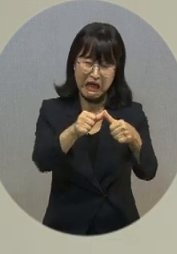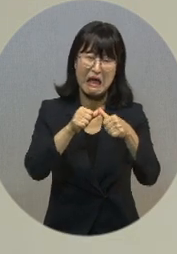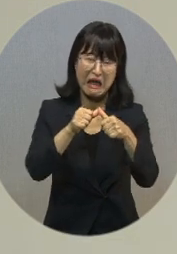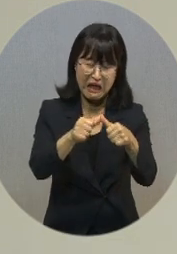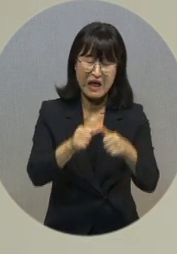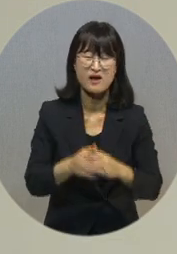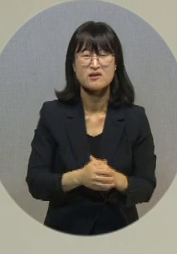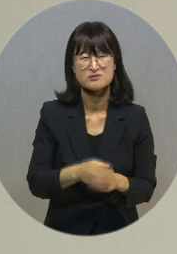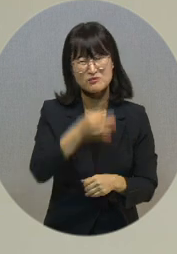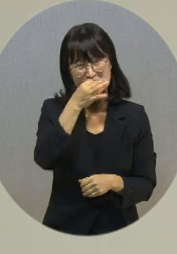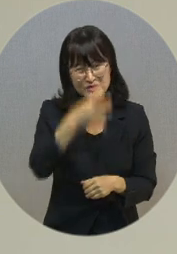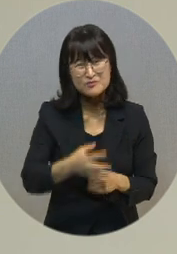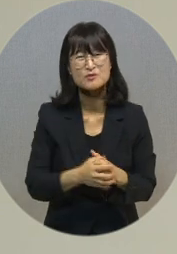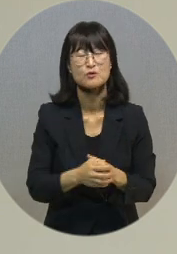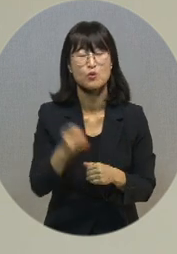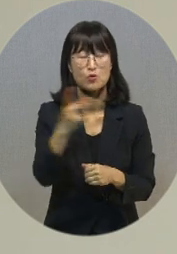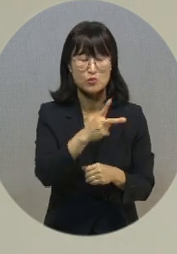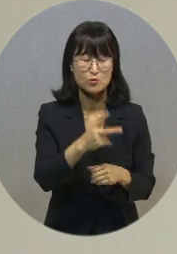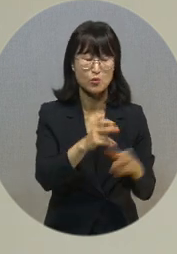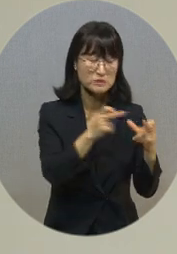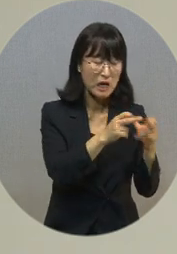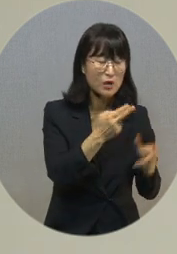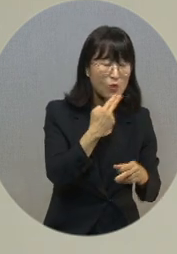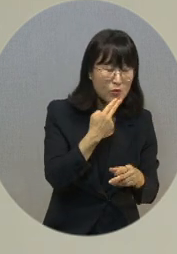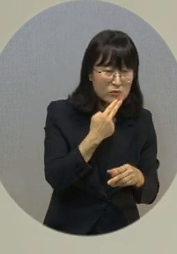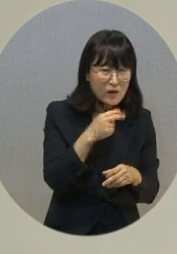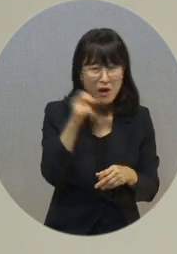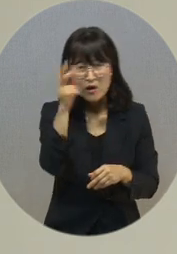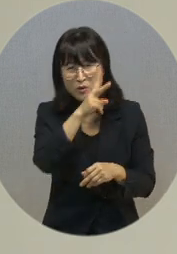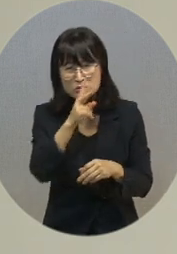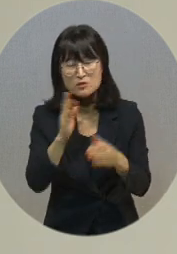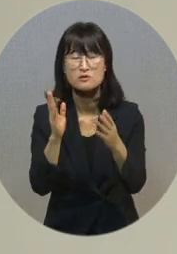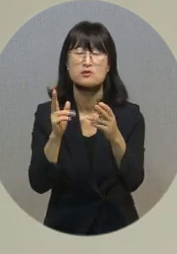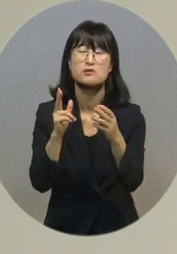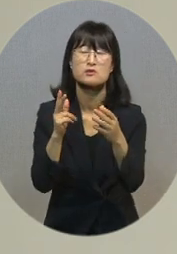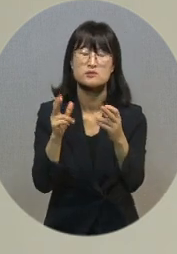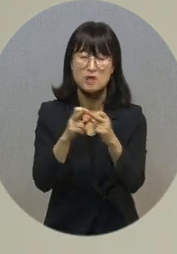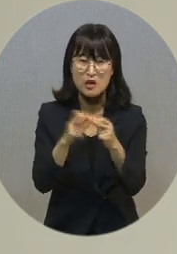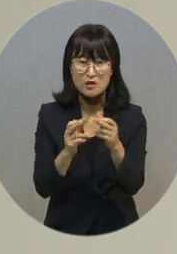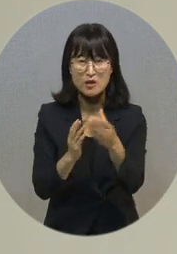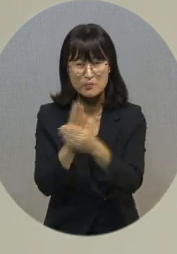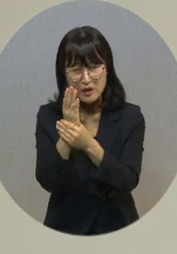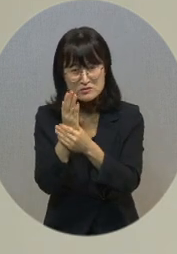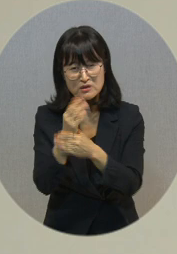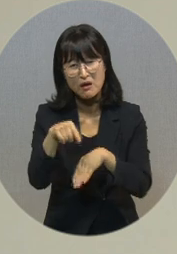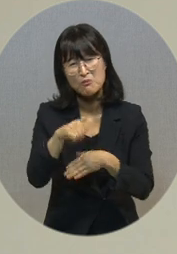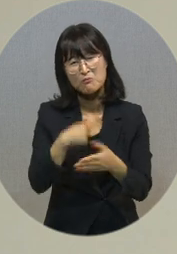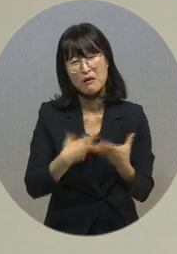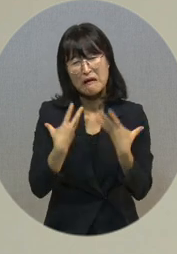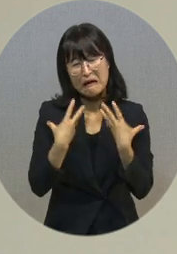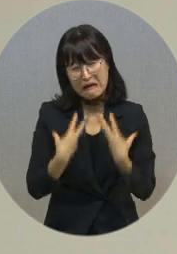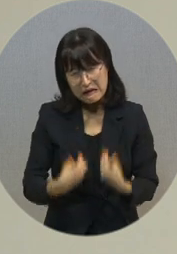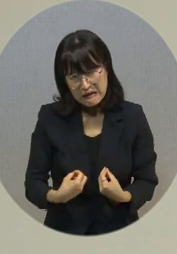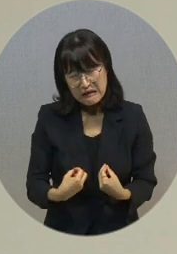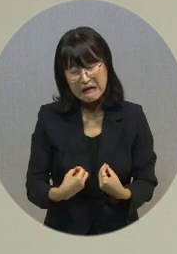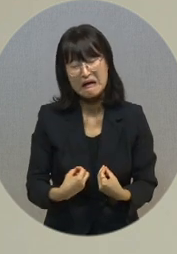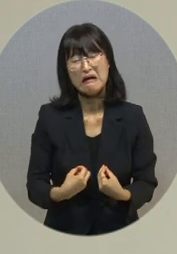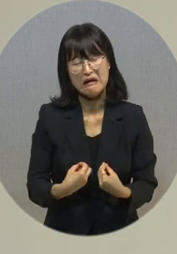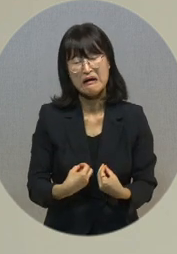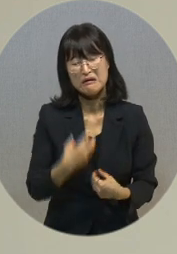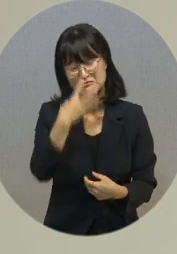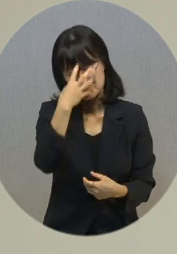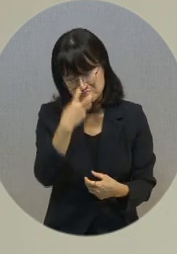특히 비장애로 살다가 중도장애인이 됐잖아요. 네. 그때 그 절망감이라든지 우리는 잘 모르잖아요, 솔직히.